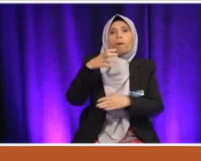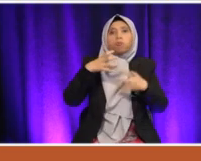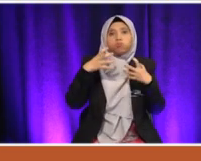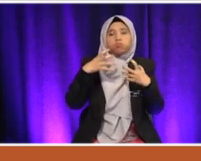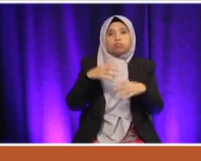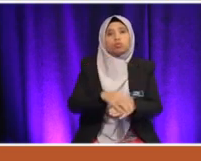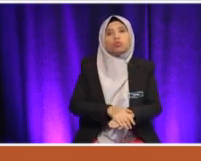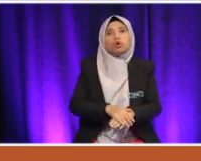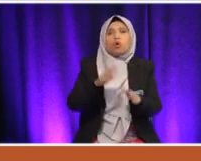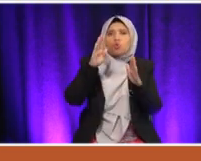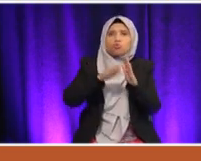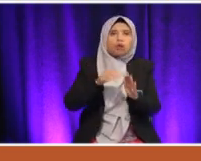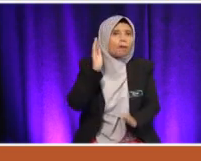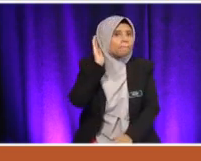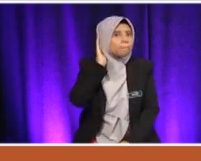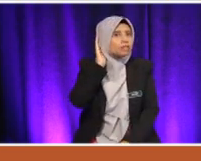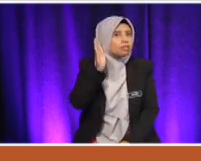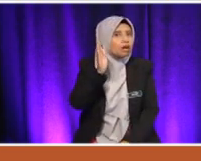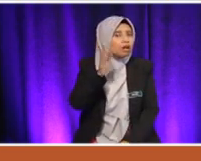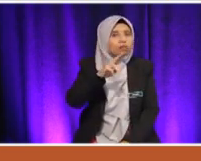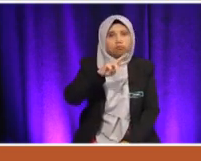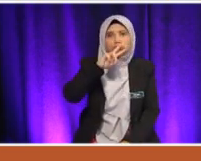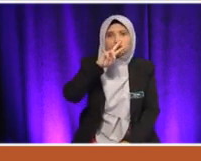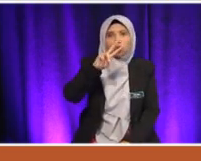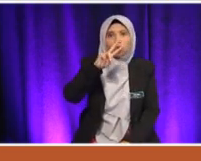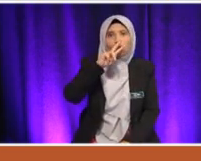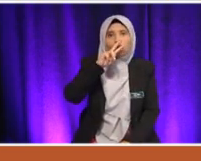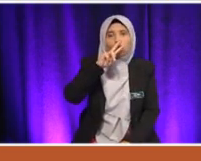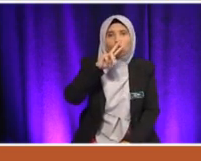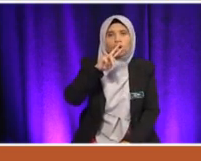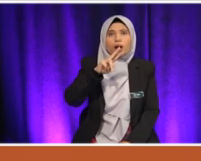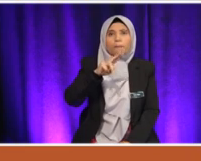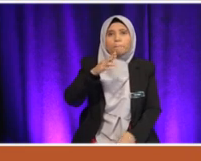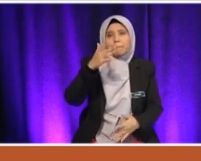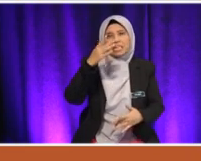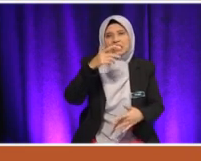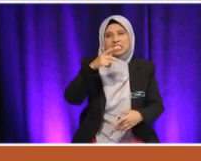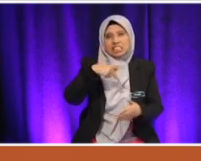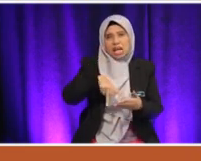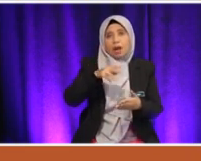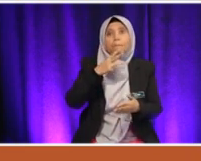Kurang pendengaran di merokok dan betis kemurungan